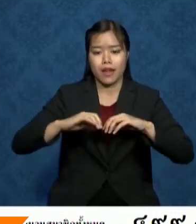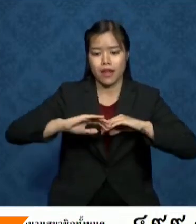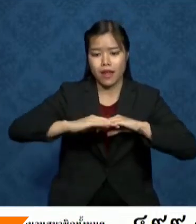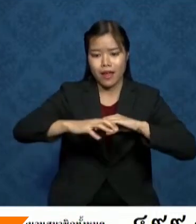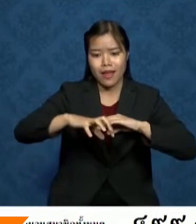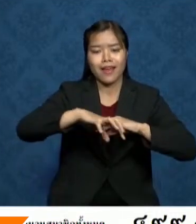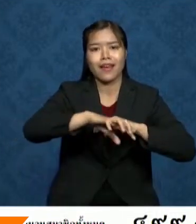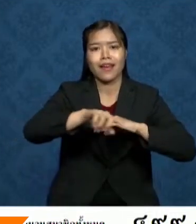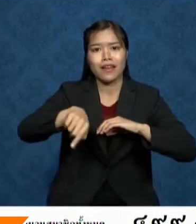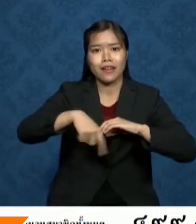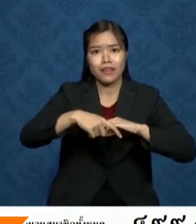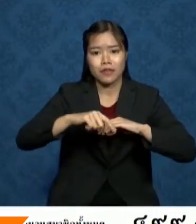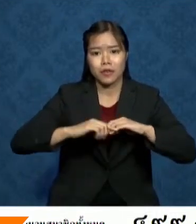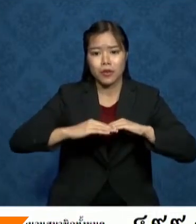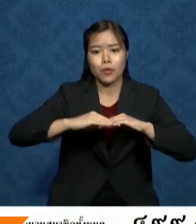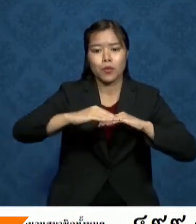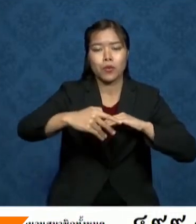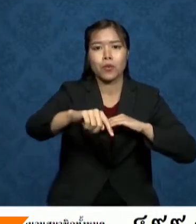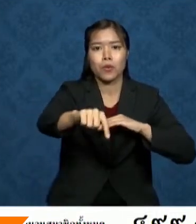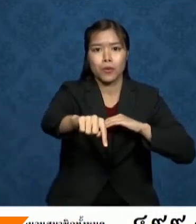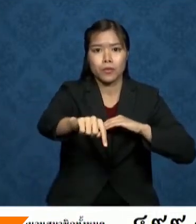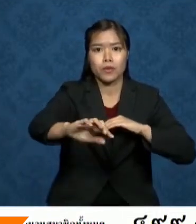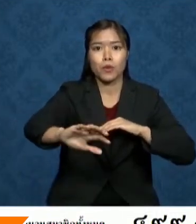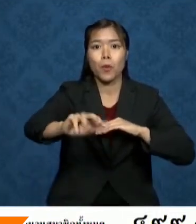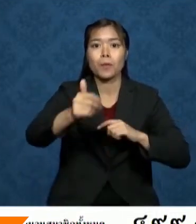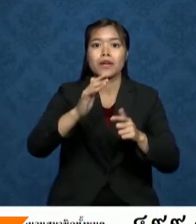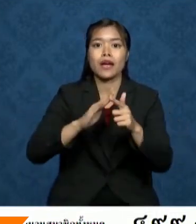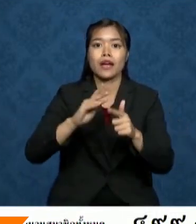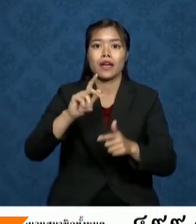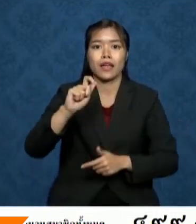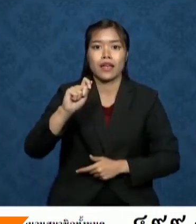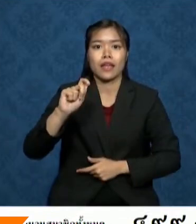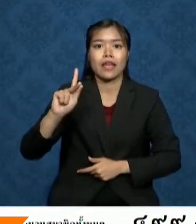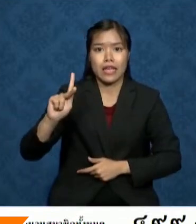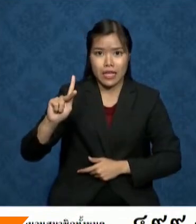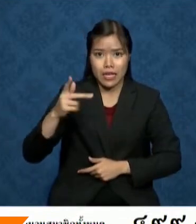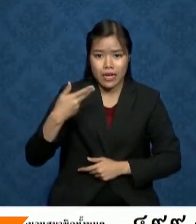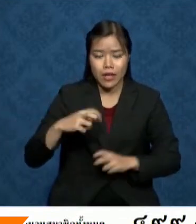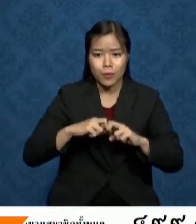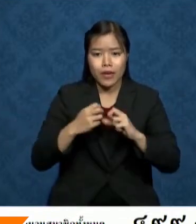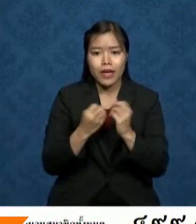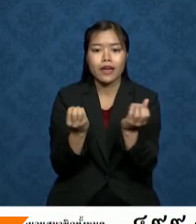4 มุเมืองยาวไปจนถึงหน้าเมืองเอกเลยครับยัอยู่ที่ช